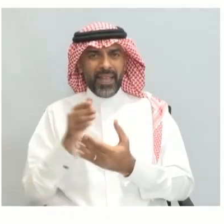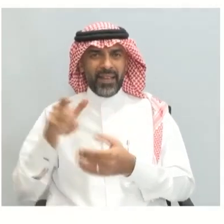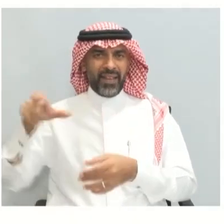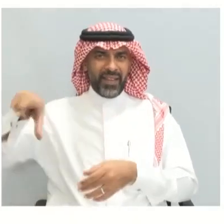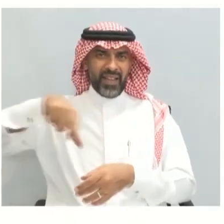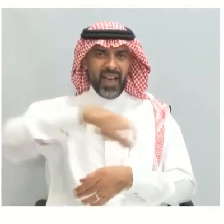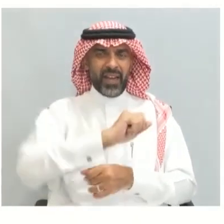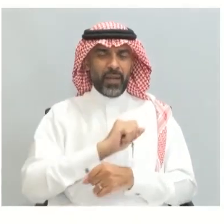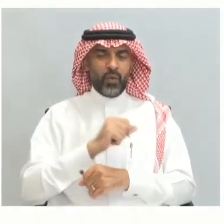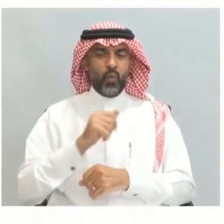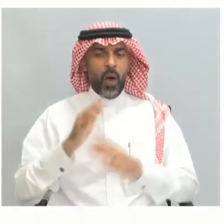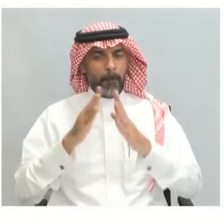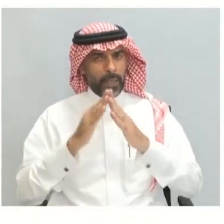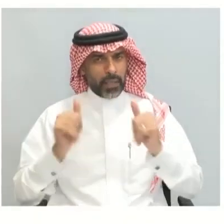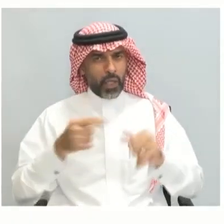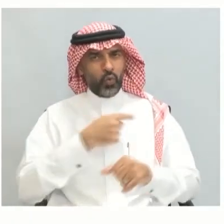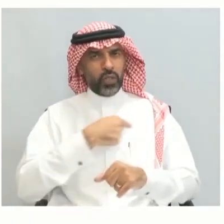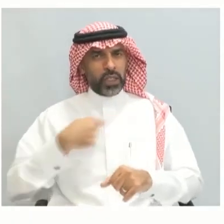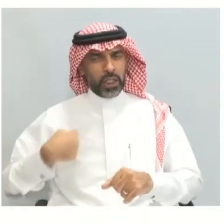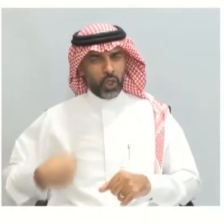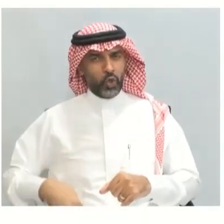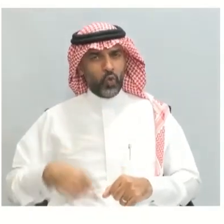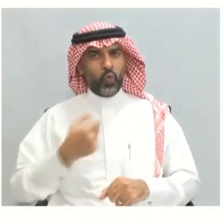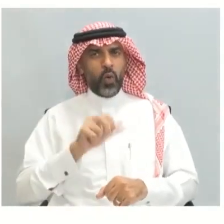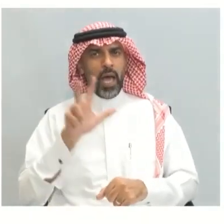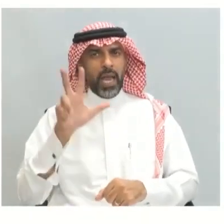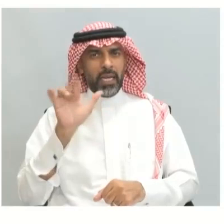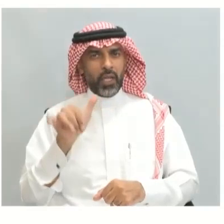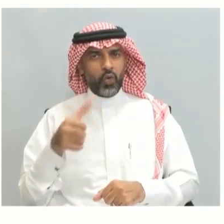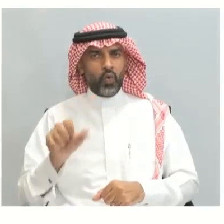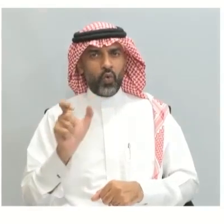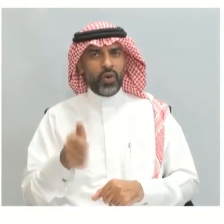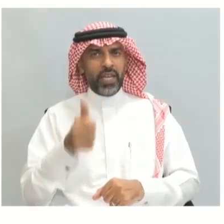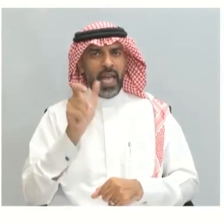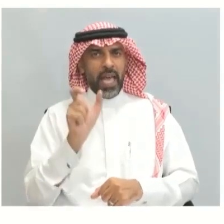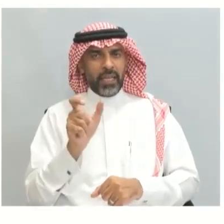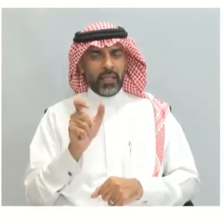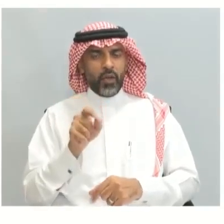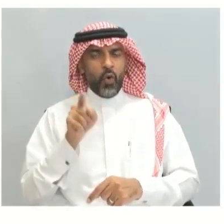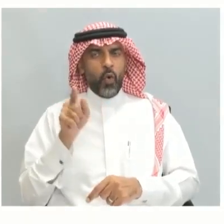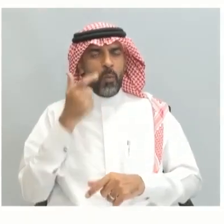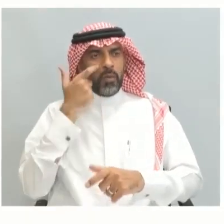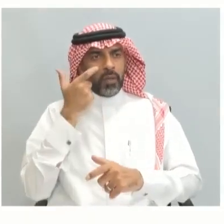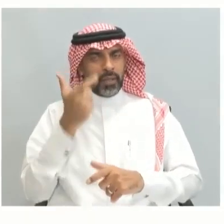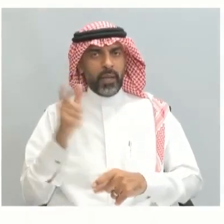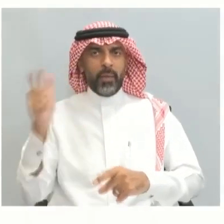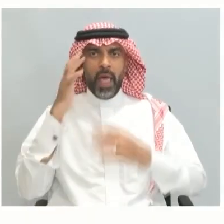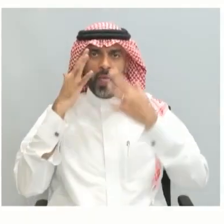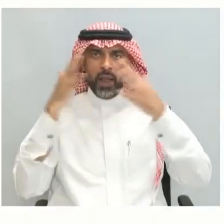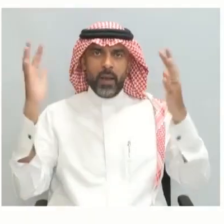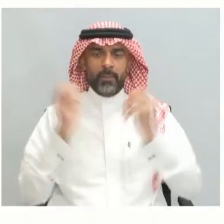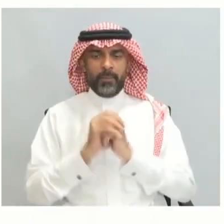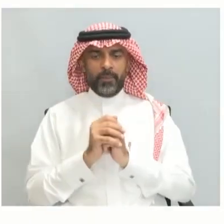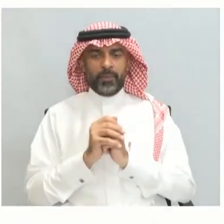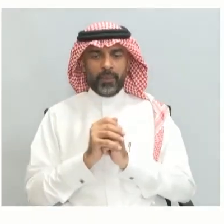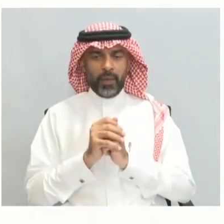والمصريون والصينيون واليونانيون ابنائي هم ايضا من اعتنوا بهذا العلم